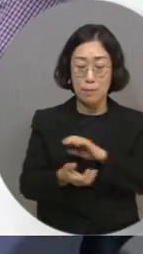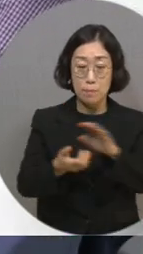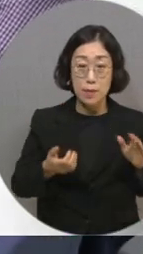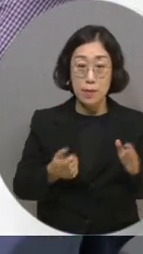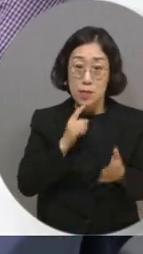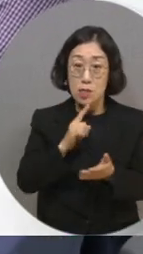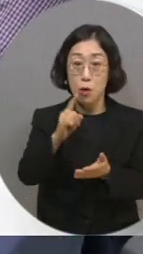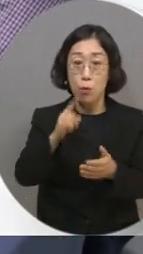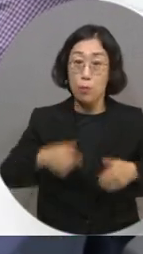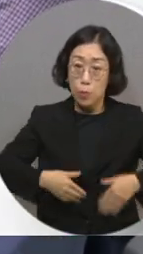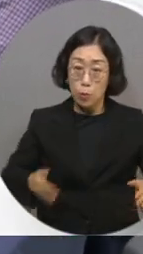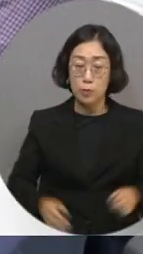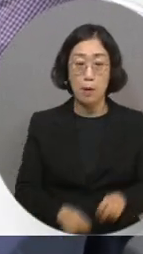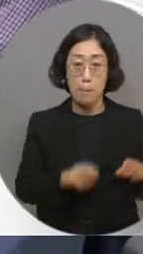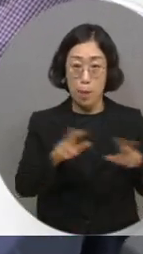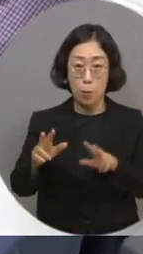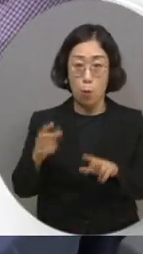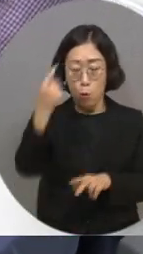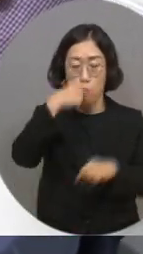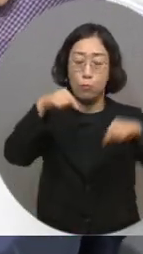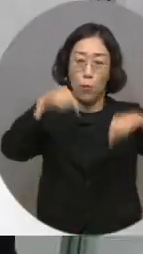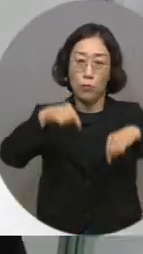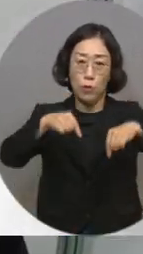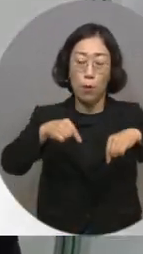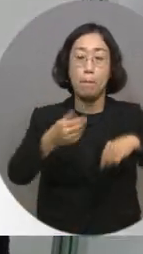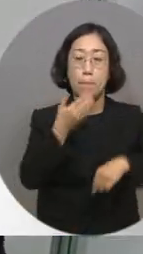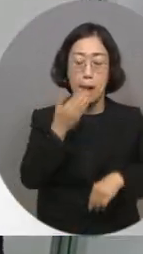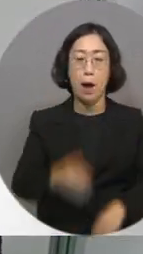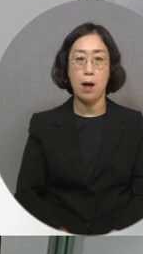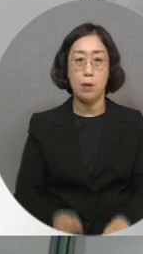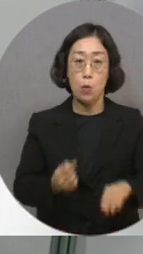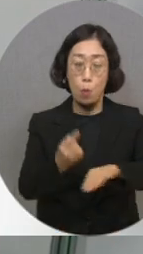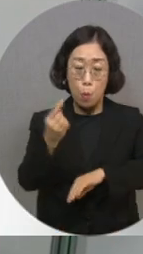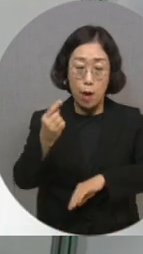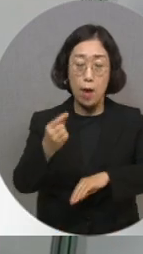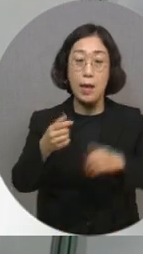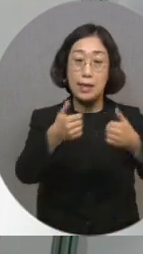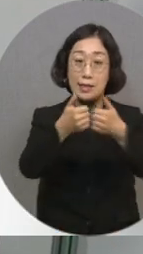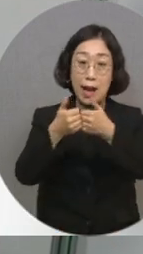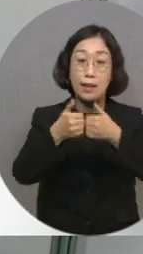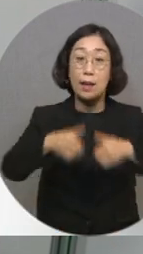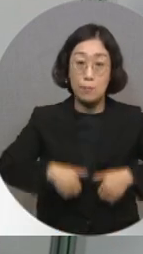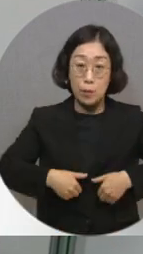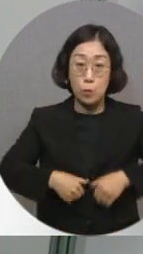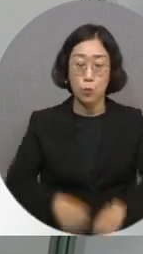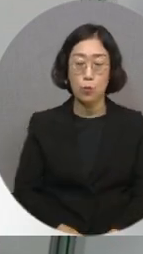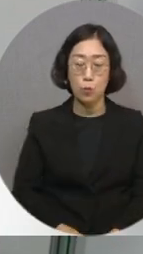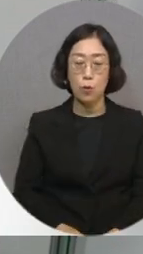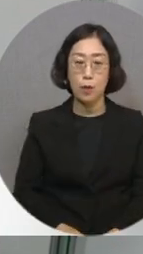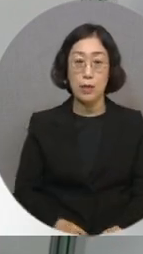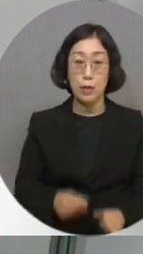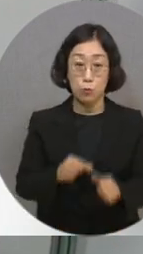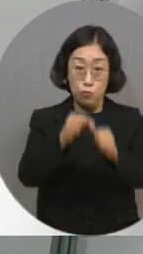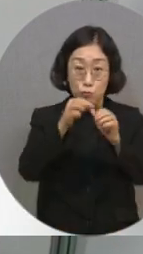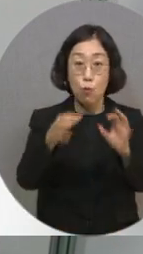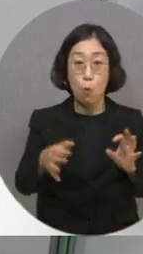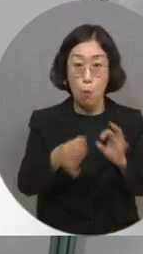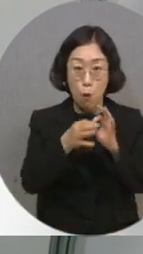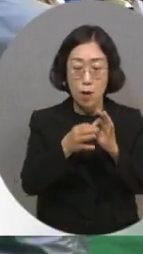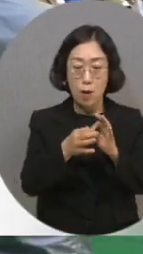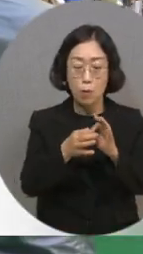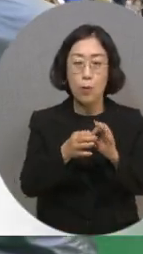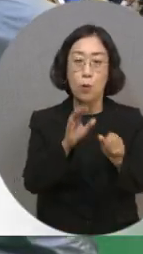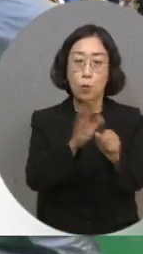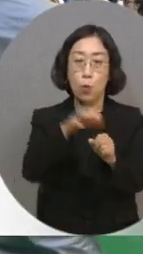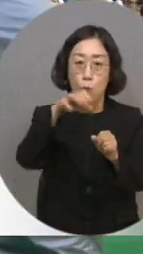없이 바로 면접에 참여할 수 있었습니다. 그 외 취업 상담이 필요한 경우를 위해 구직 종합 상담 창구가 마련돼